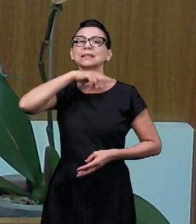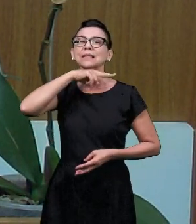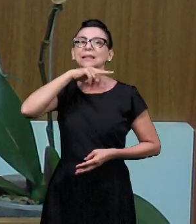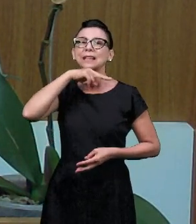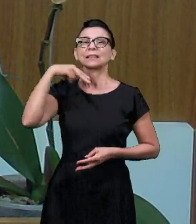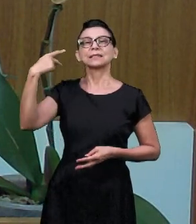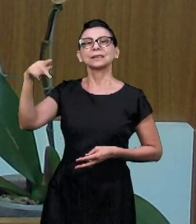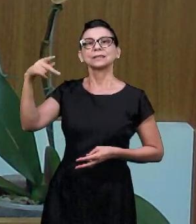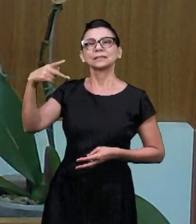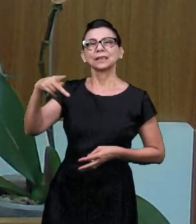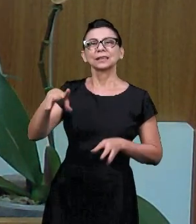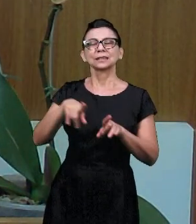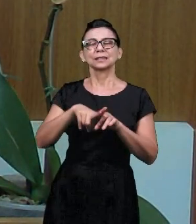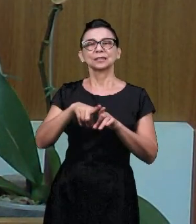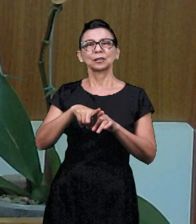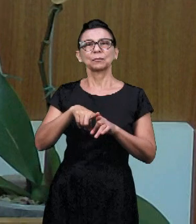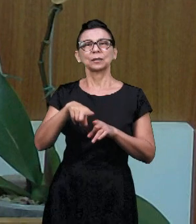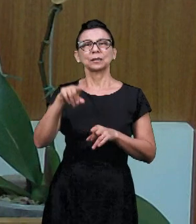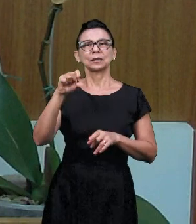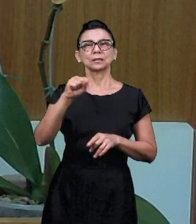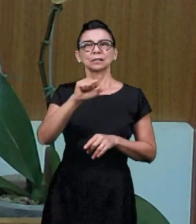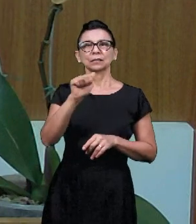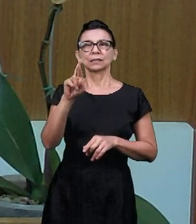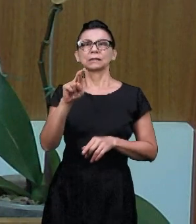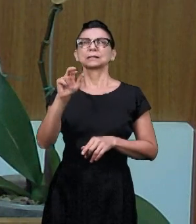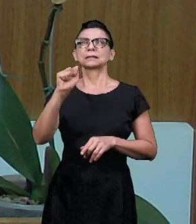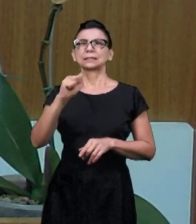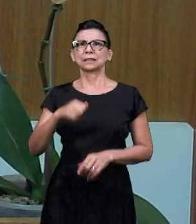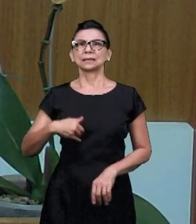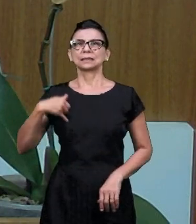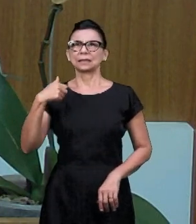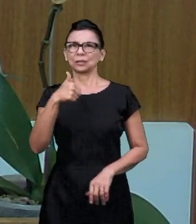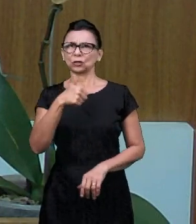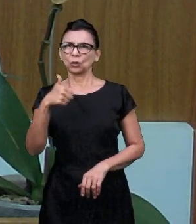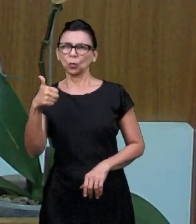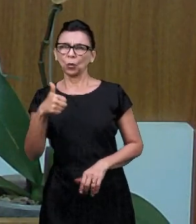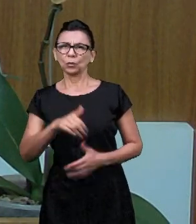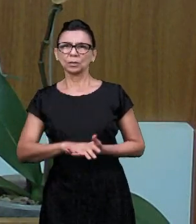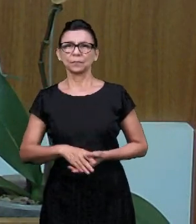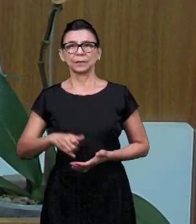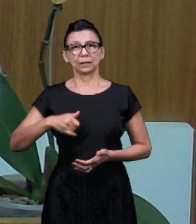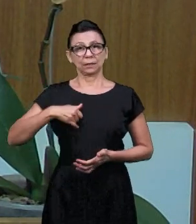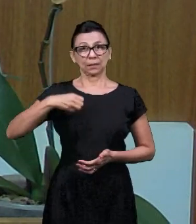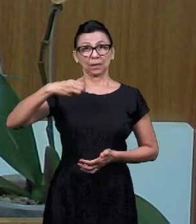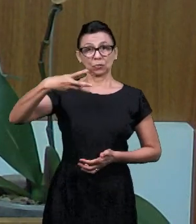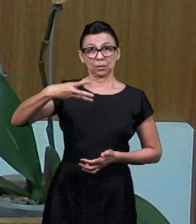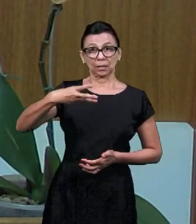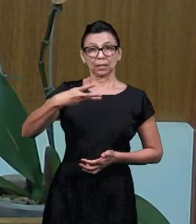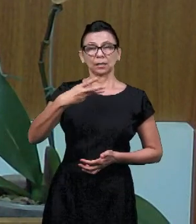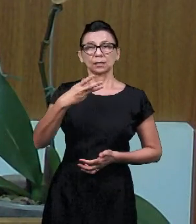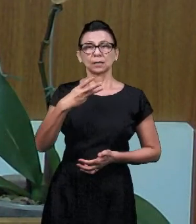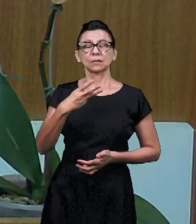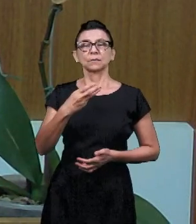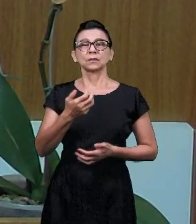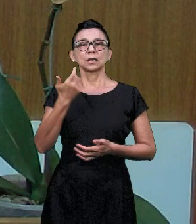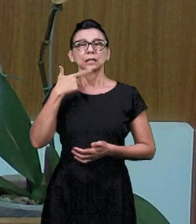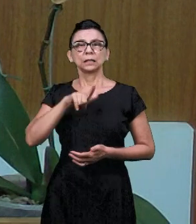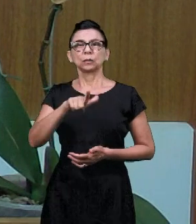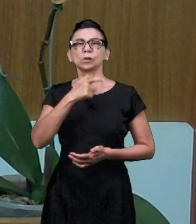à 3 ans, elle parlait déjà anglais. Donc, voyez bien, 3 ou 4 ans, pardon. Mais voyez